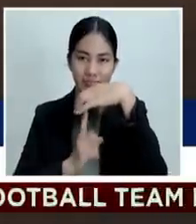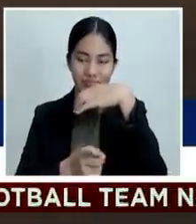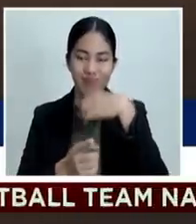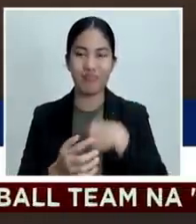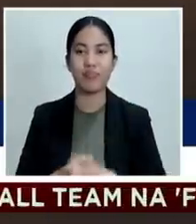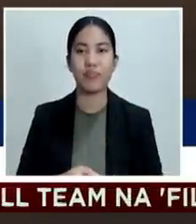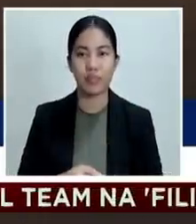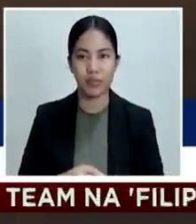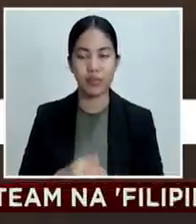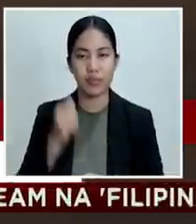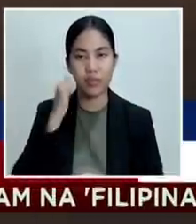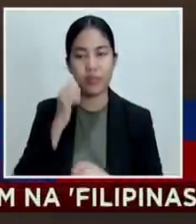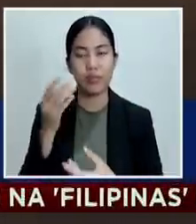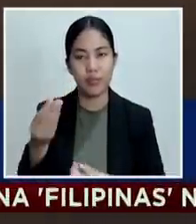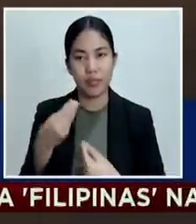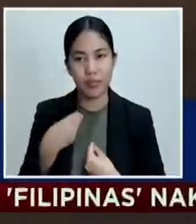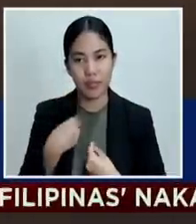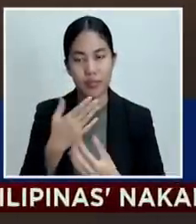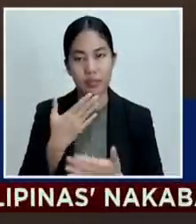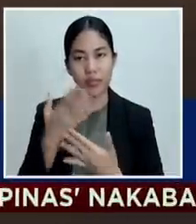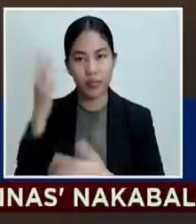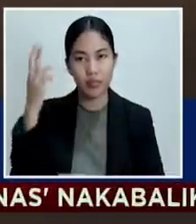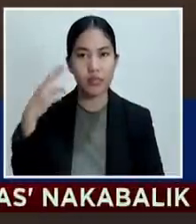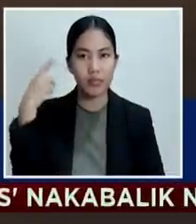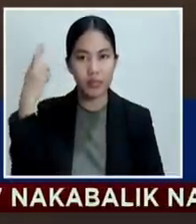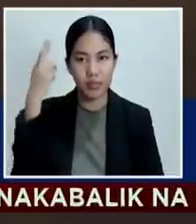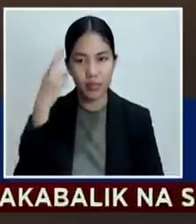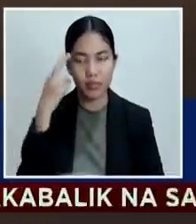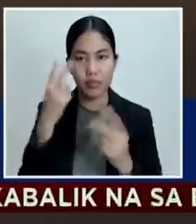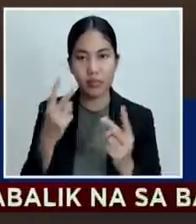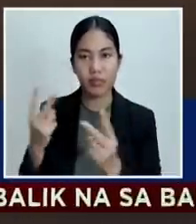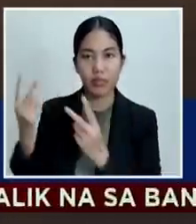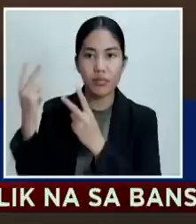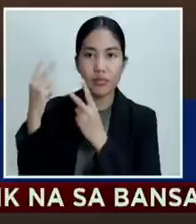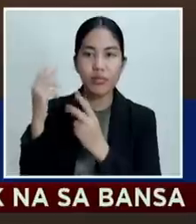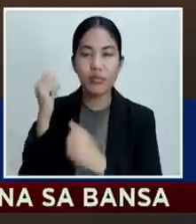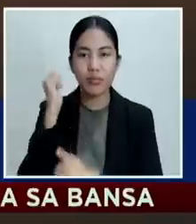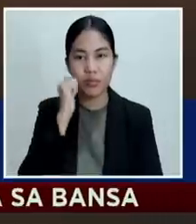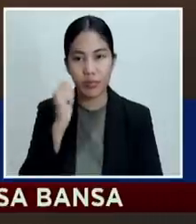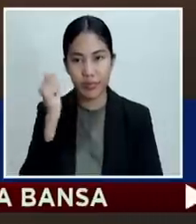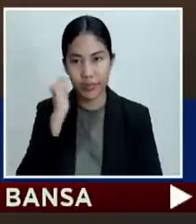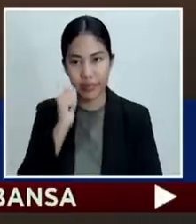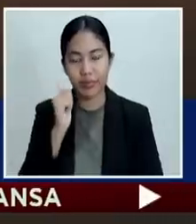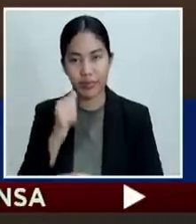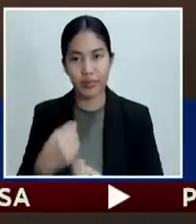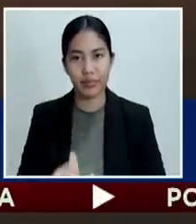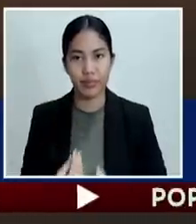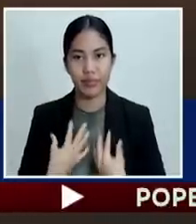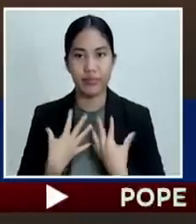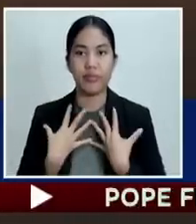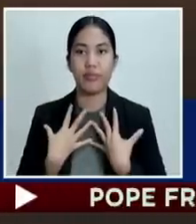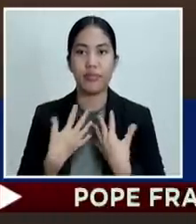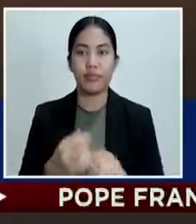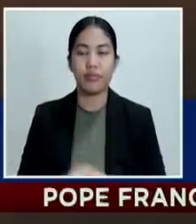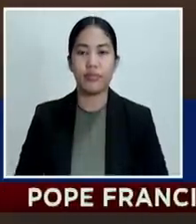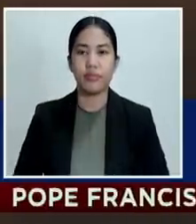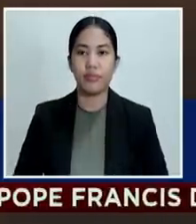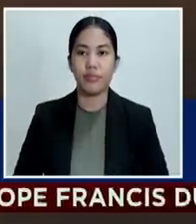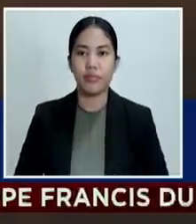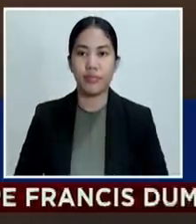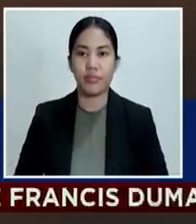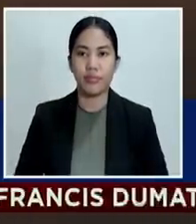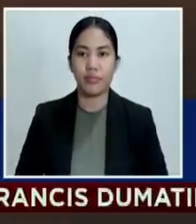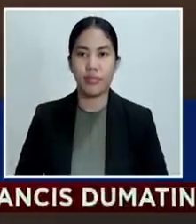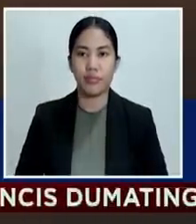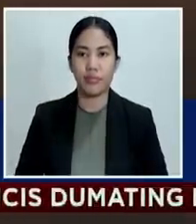a reason to go back. Kumbaga, they always fuel my fire. Right when I think I've